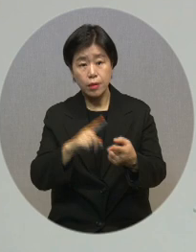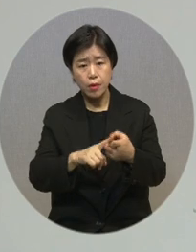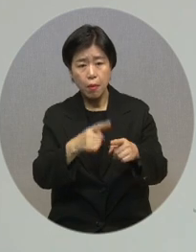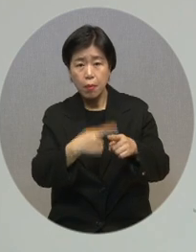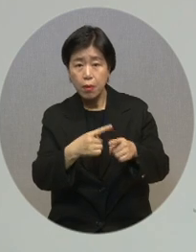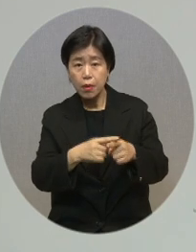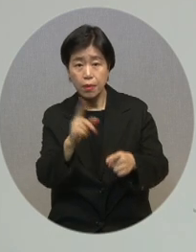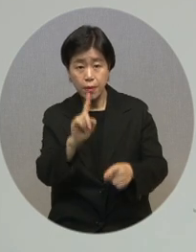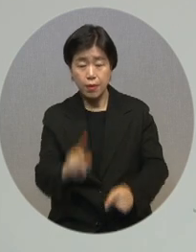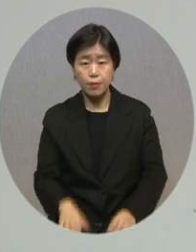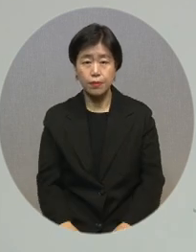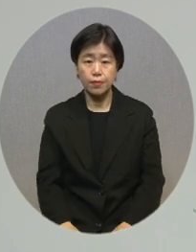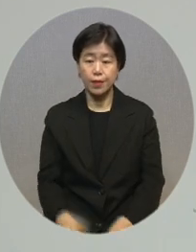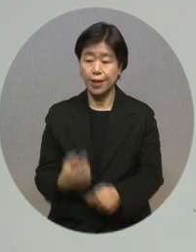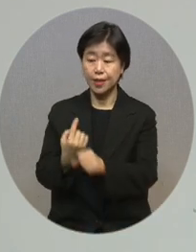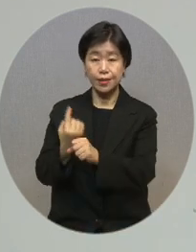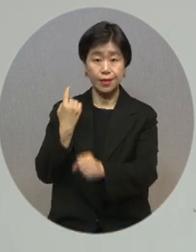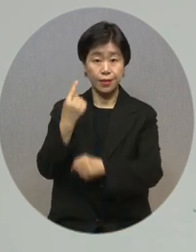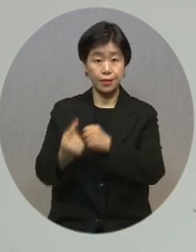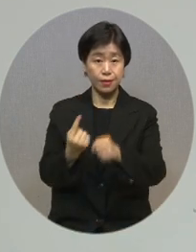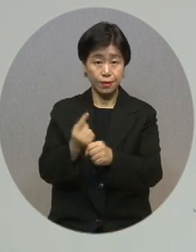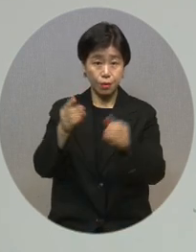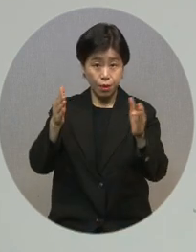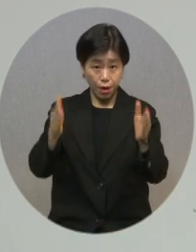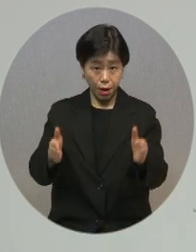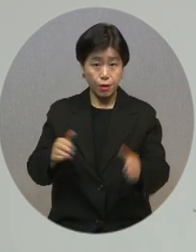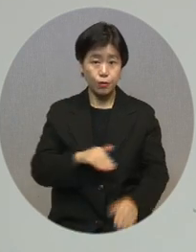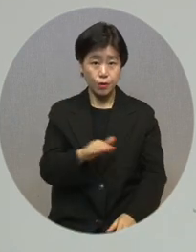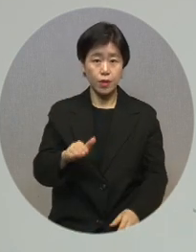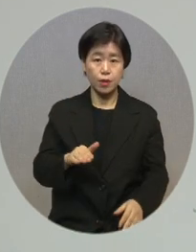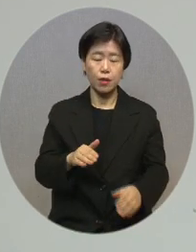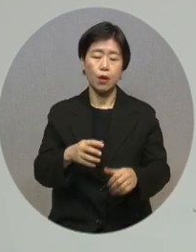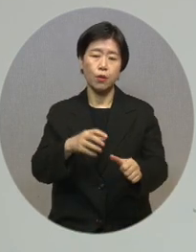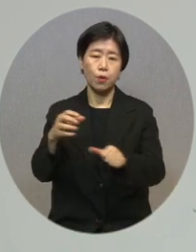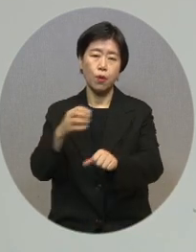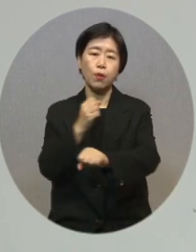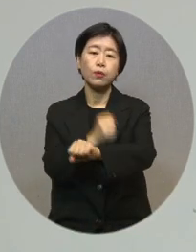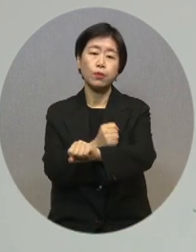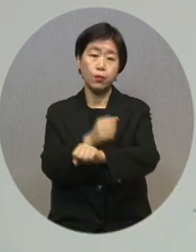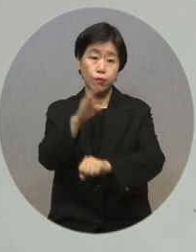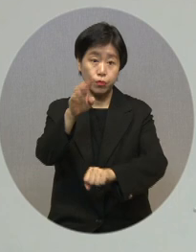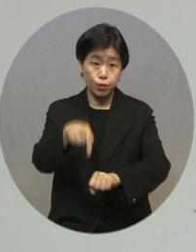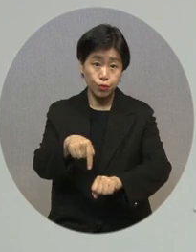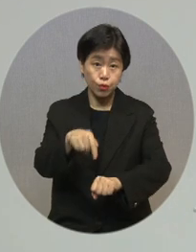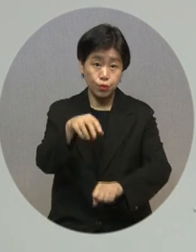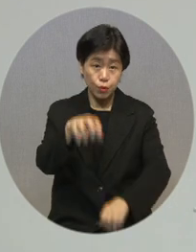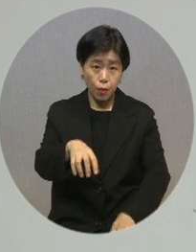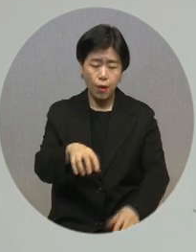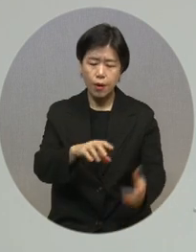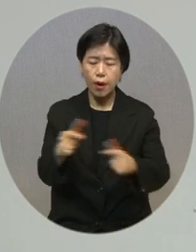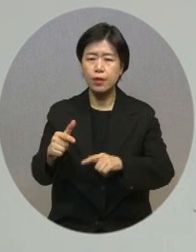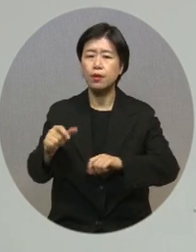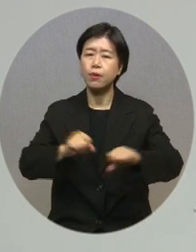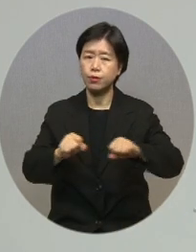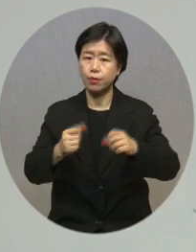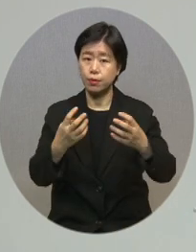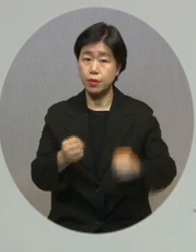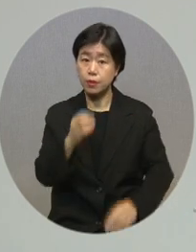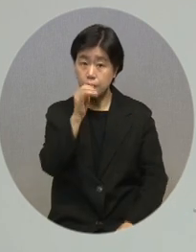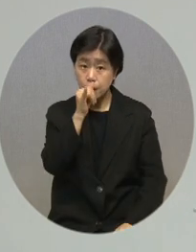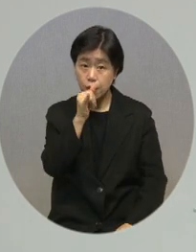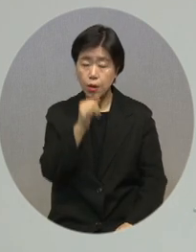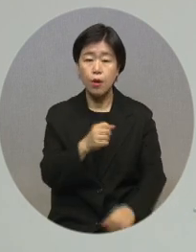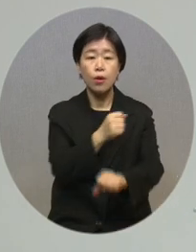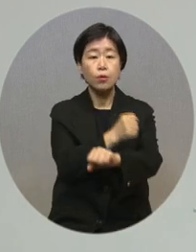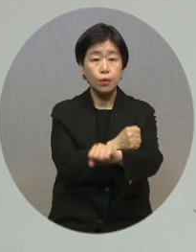지난 한 해 동안 저희 고용노동부에서는 노동개혁을 중점적으로 추진해 왔는데요. 노동개혁은 크게